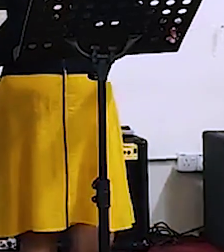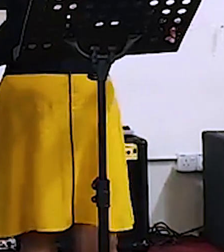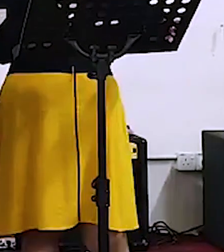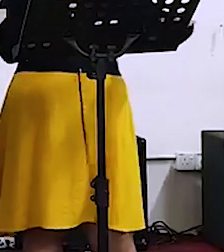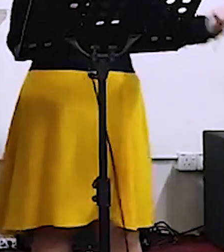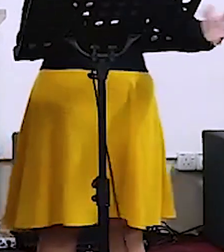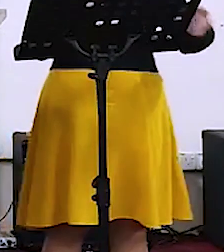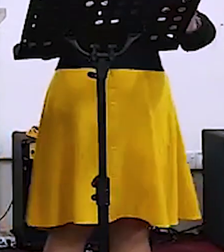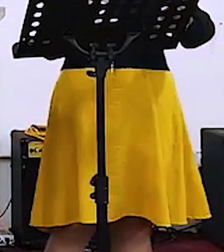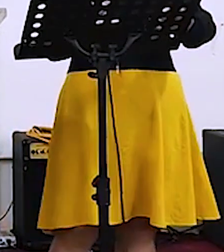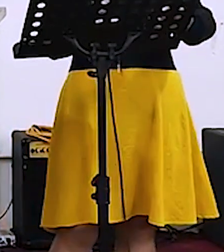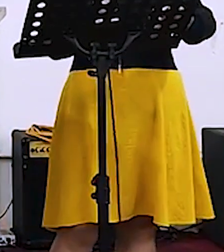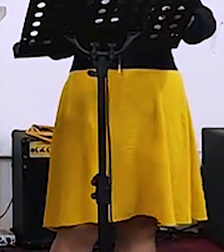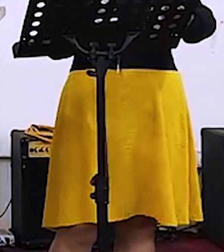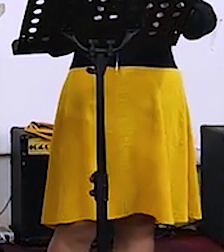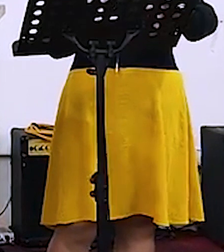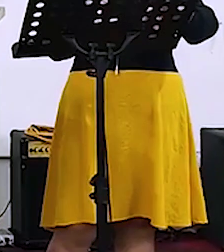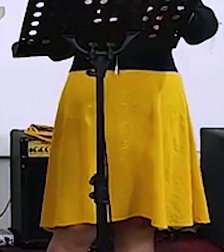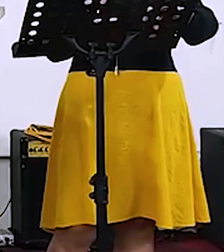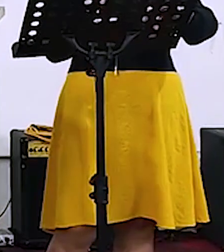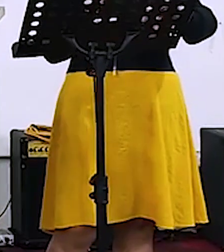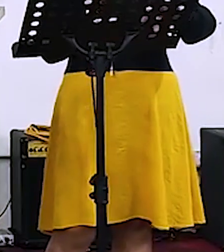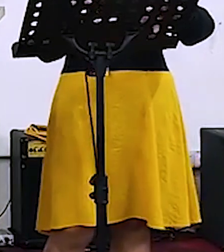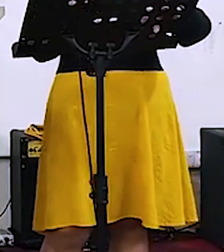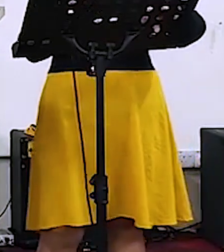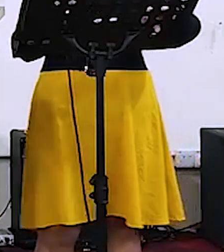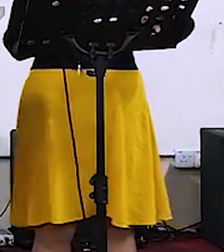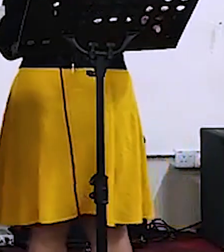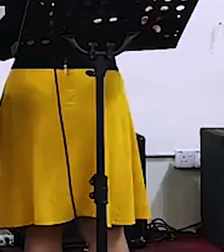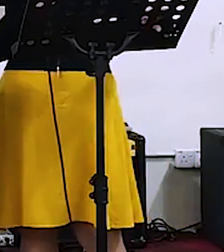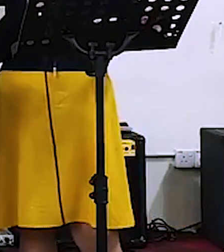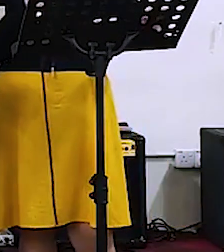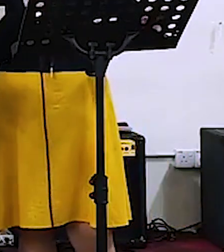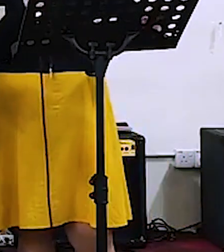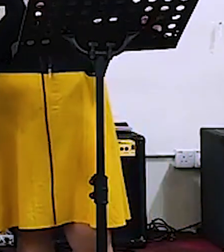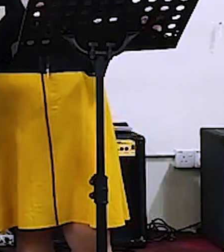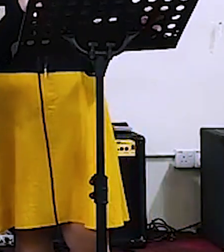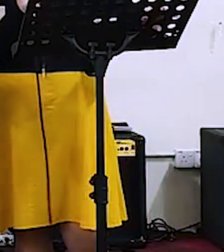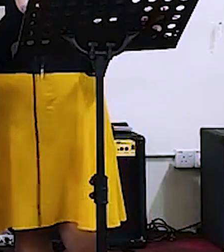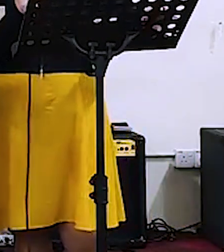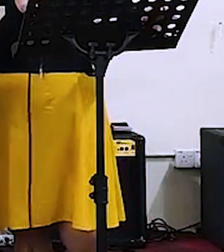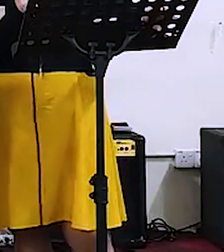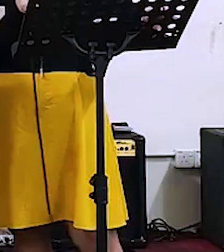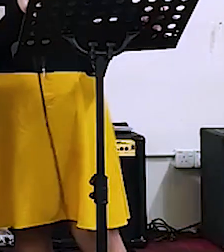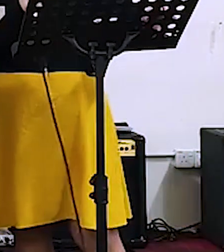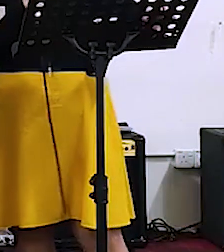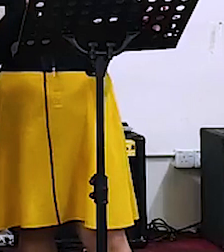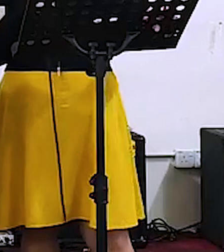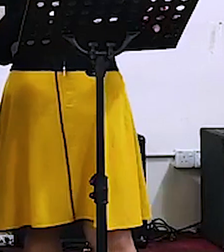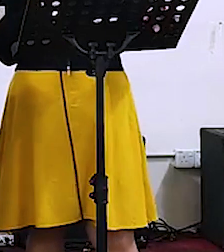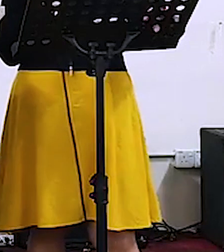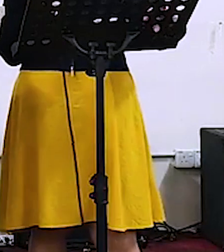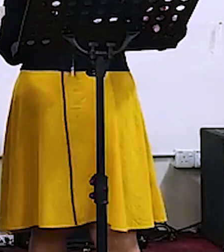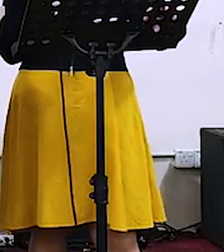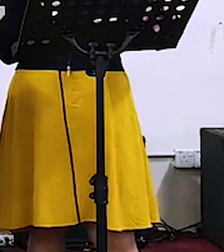家过夜那一些但是因为是神的怜悯救赎了我，让我今天呢能够因他